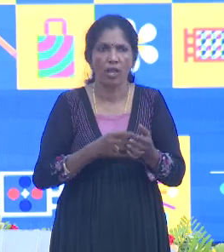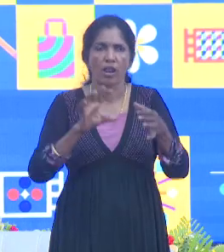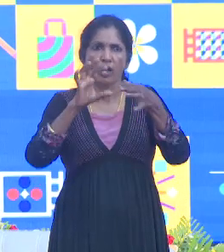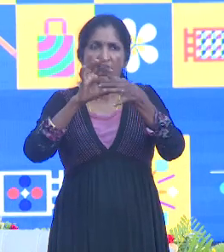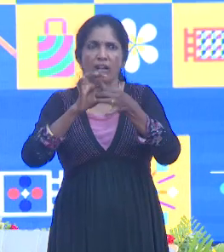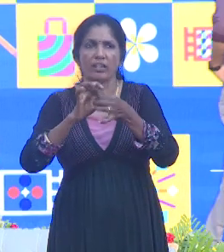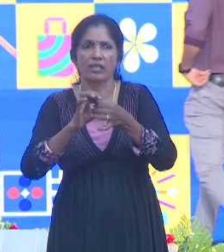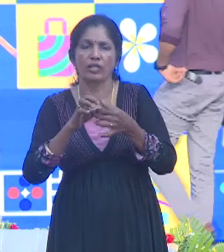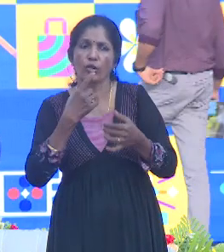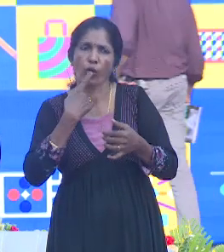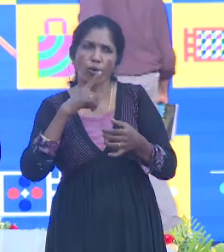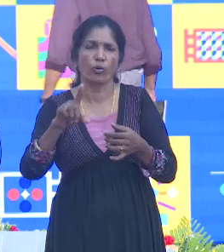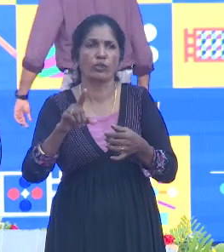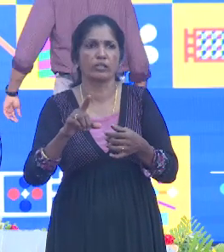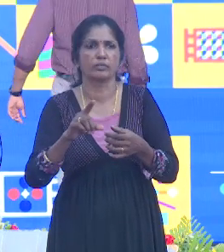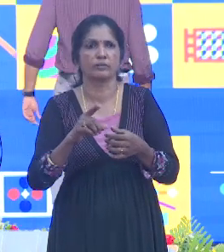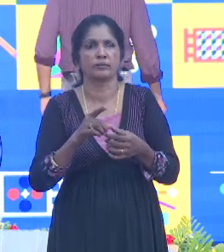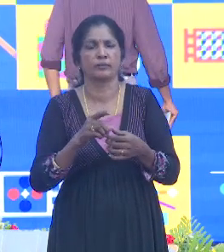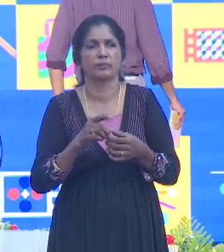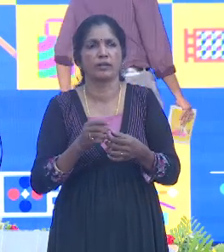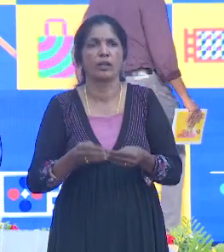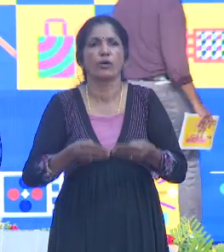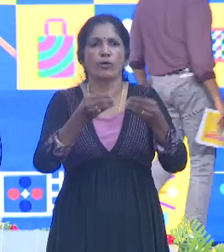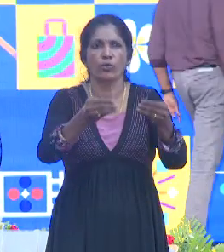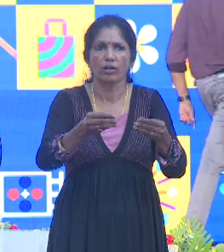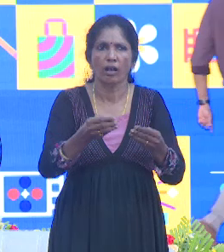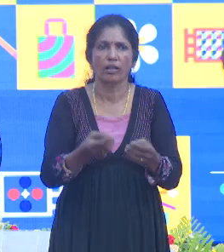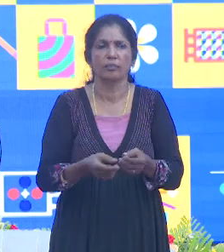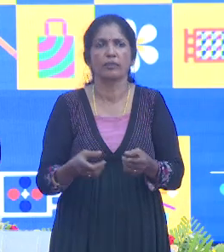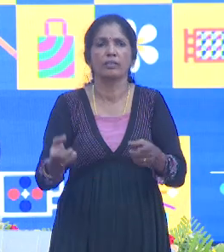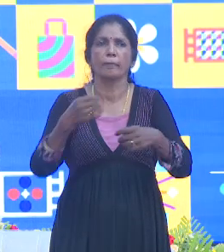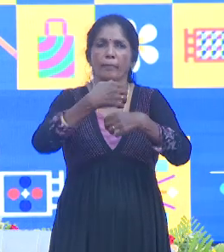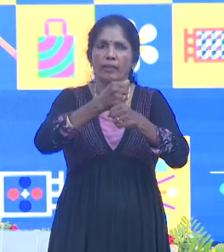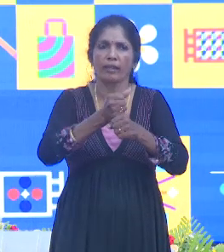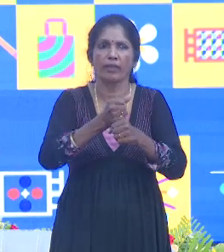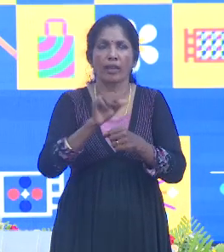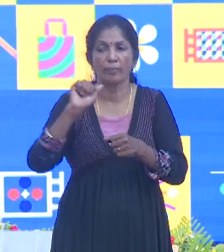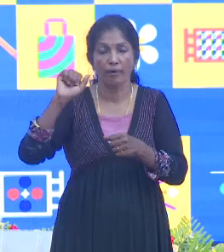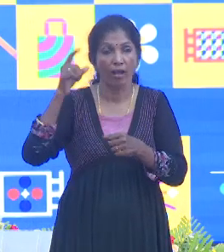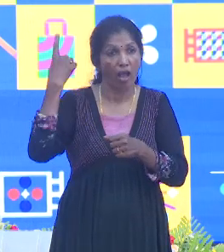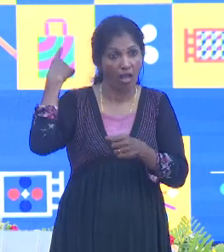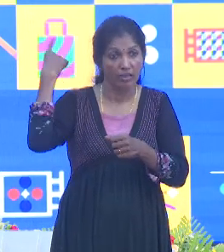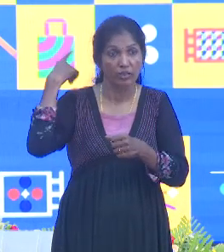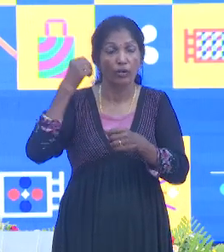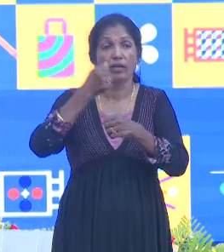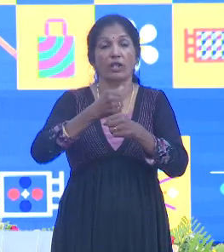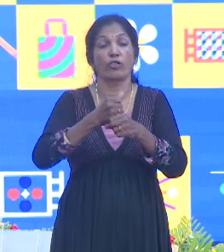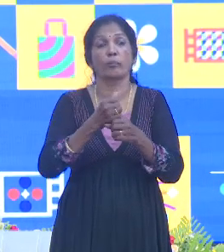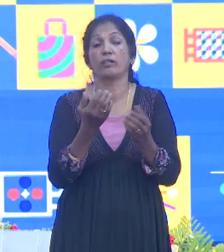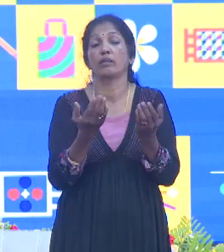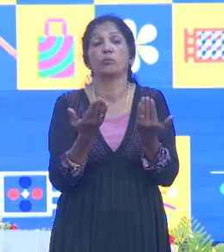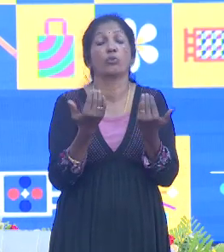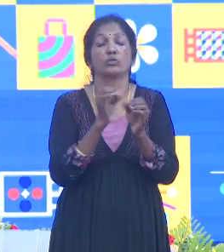അനുബന്ധമായ ഉത്തരവുകളും പുറപ്പെടുവിക്കാനും അത് നടപ്പിലാക്കാനും അന്നത്തെ ഗവൺമെൻറ്റിന് കഴിയാതെ പോയി എന്നുള്ളതും